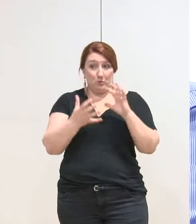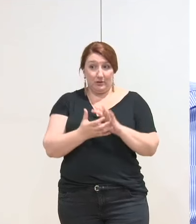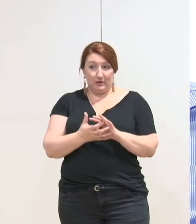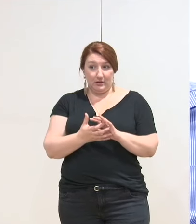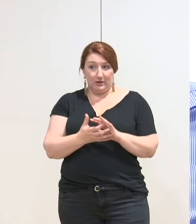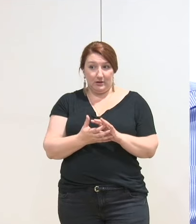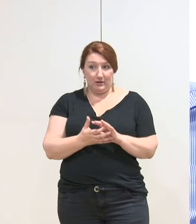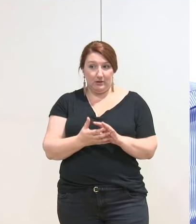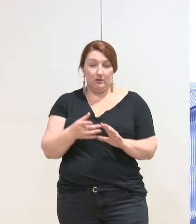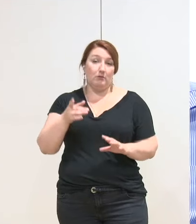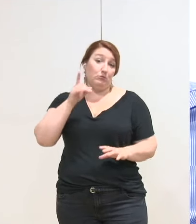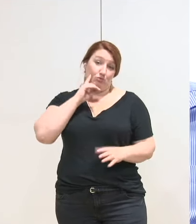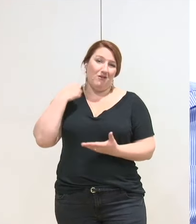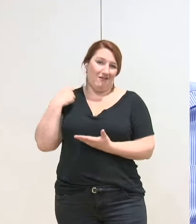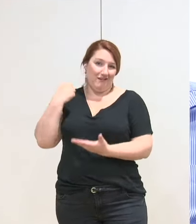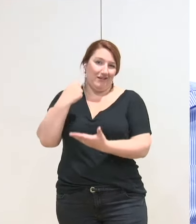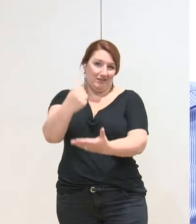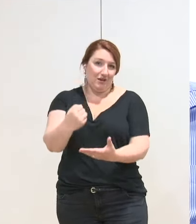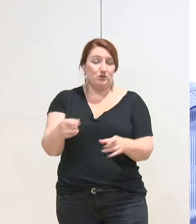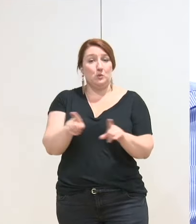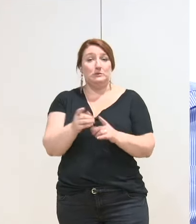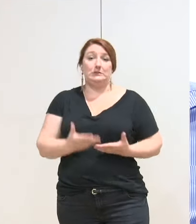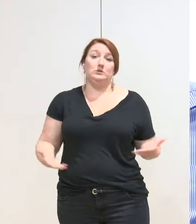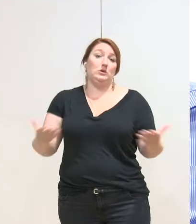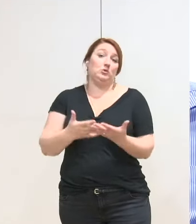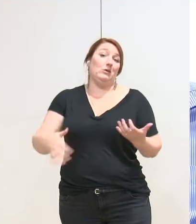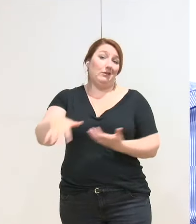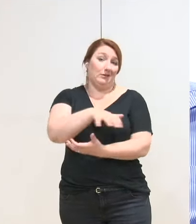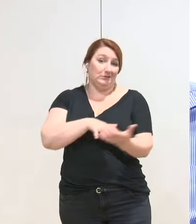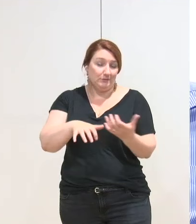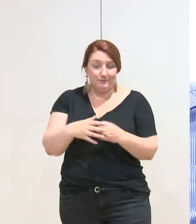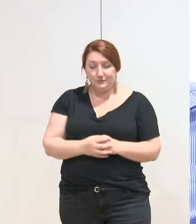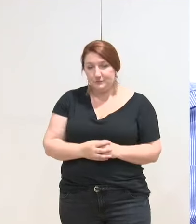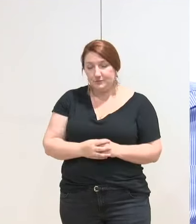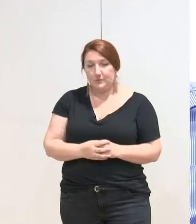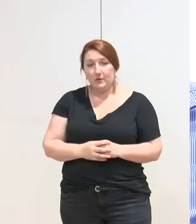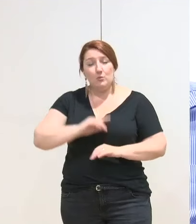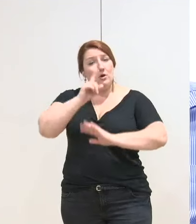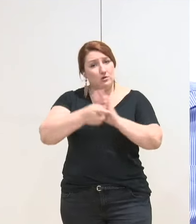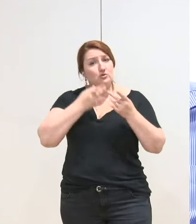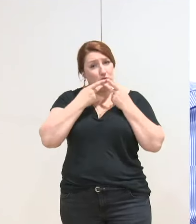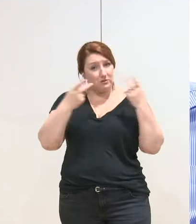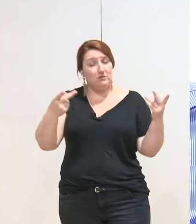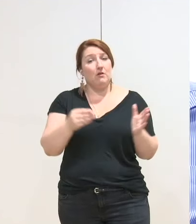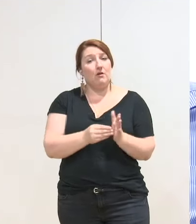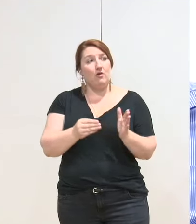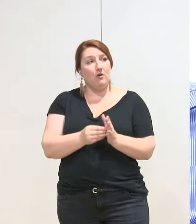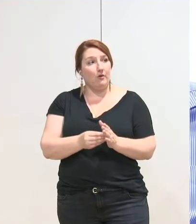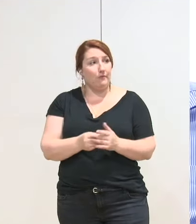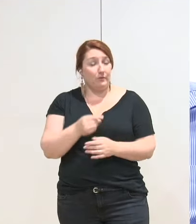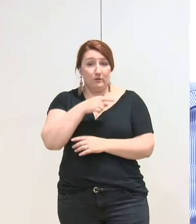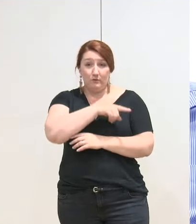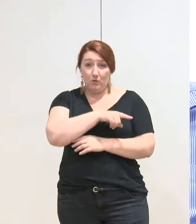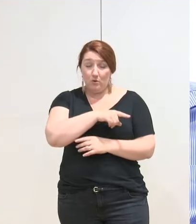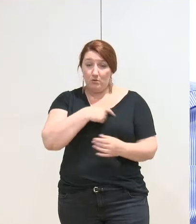et de la conjoncture vous avez je le dis encore une fois à une